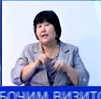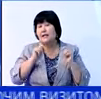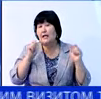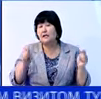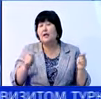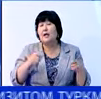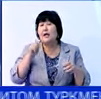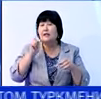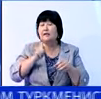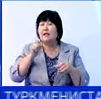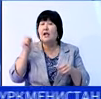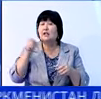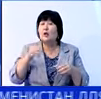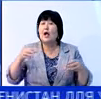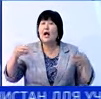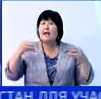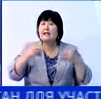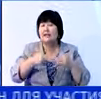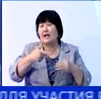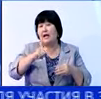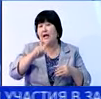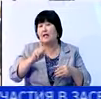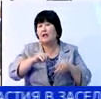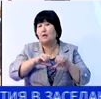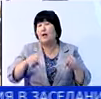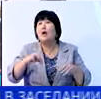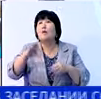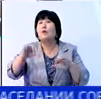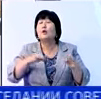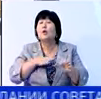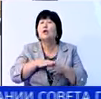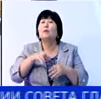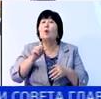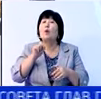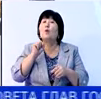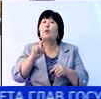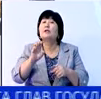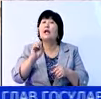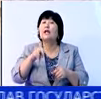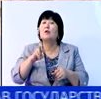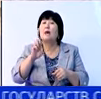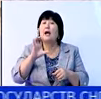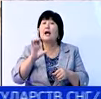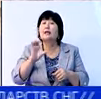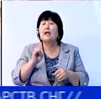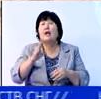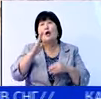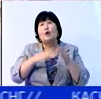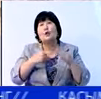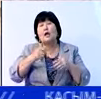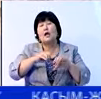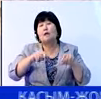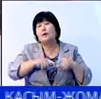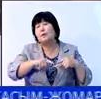церемония сварки золотого стыка газопровода. Напомним, проект реализуется по поручению Ельбасы. Строительство газопровода